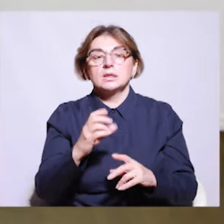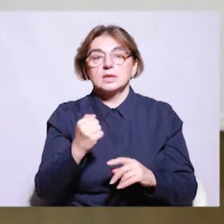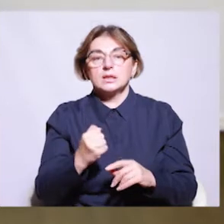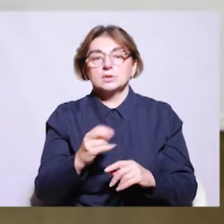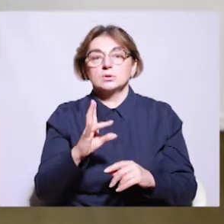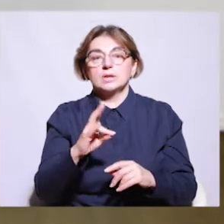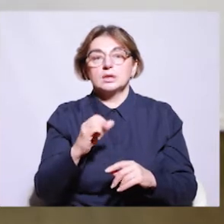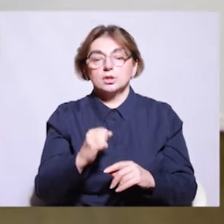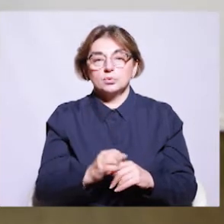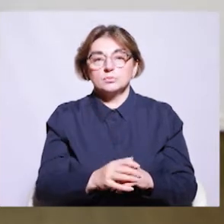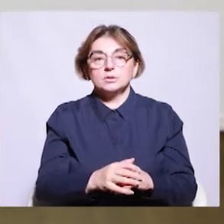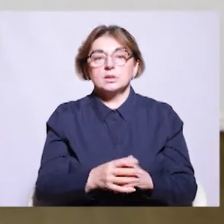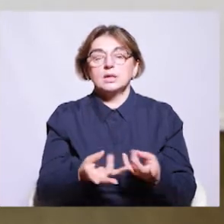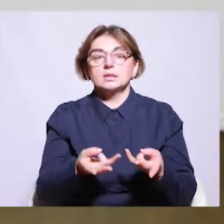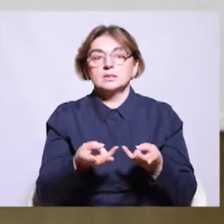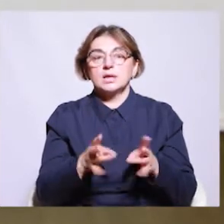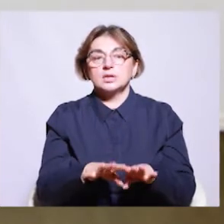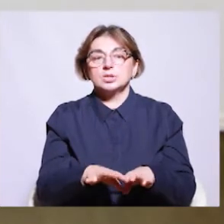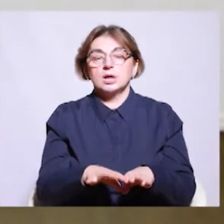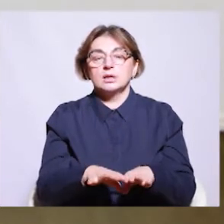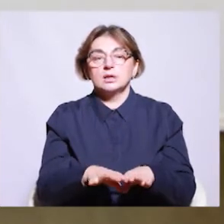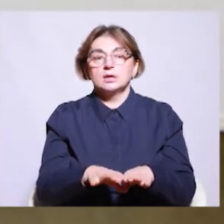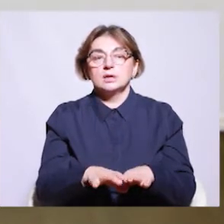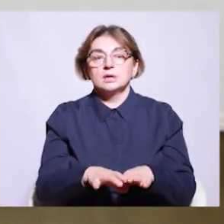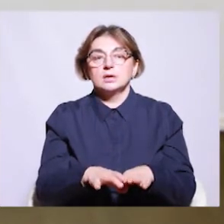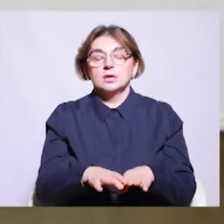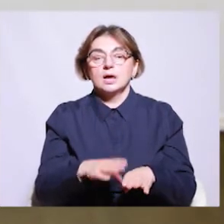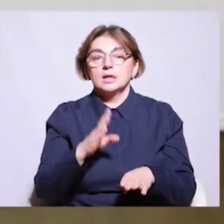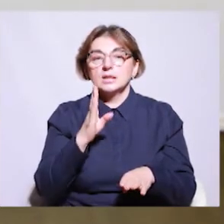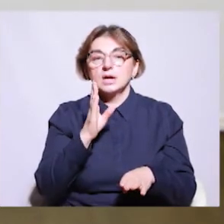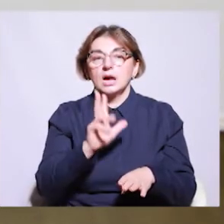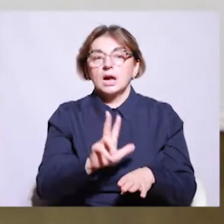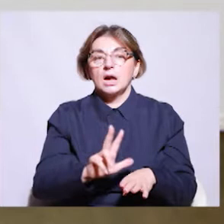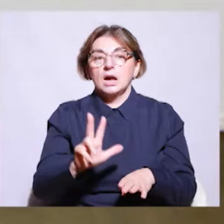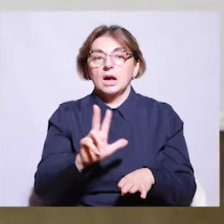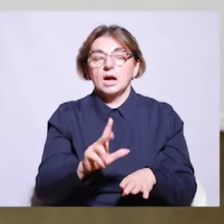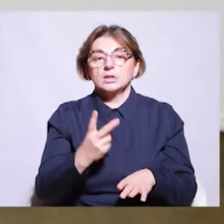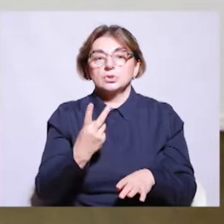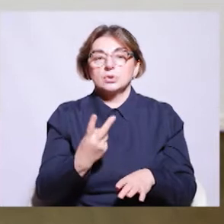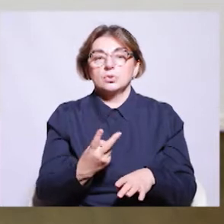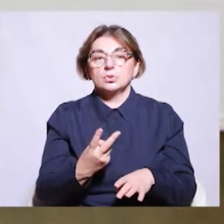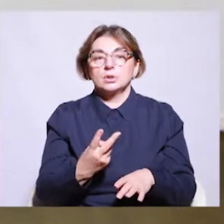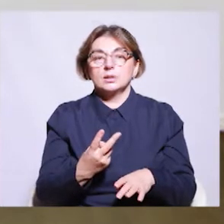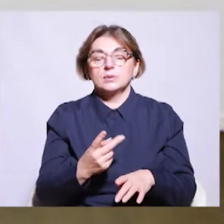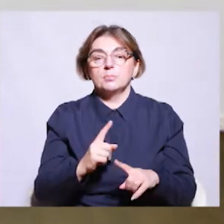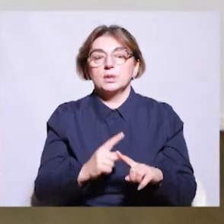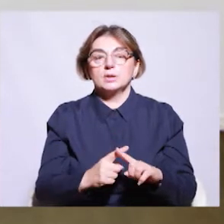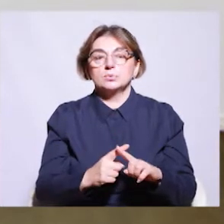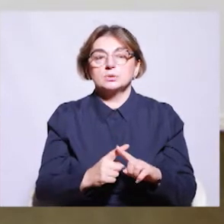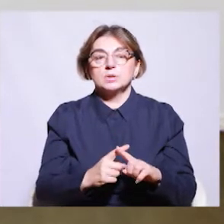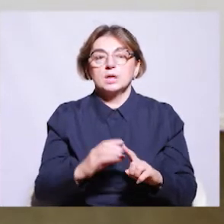ნატრიუმის კატიონი და ნატრიუმის კატიონი და ნახეთ რა გვრჩება: წყალბადის კატიონი